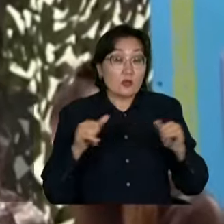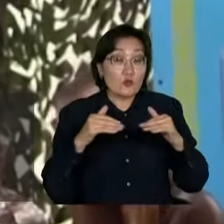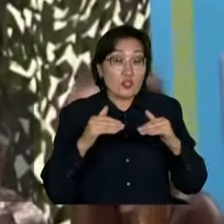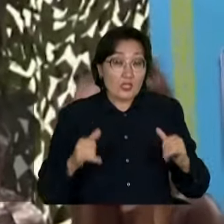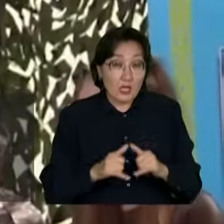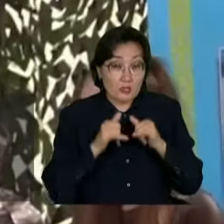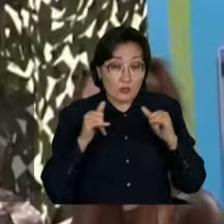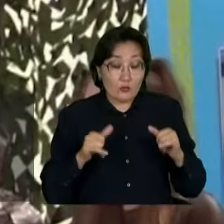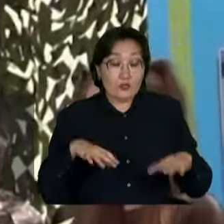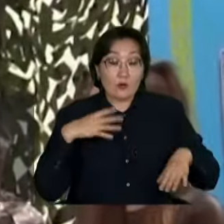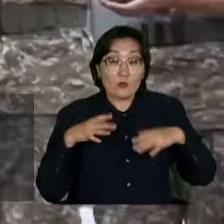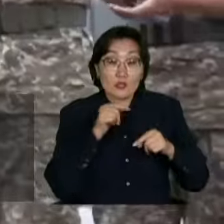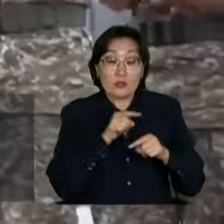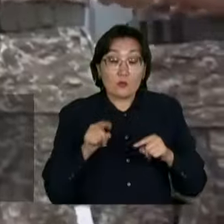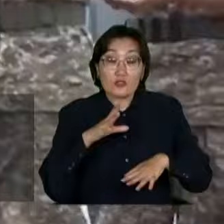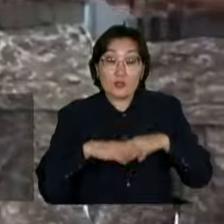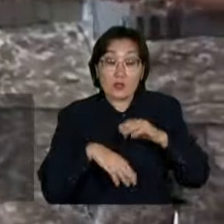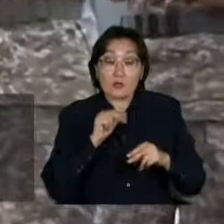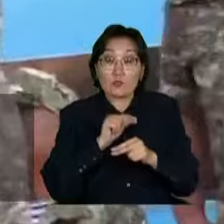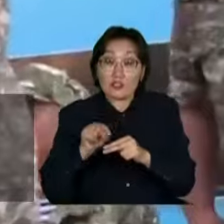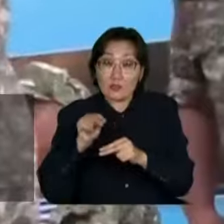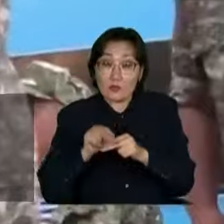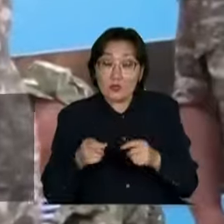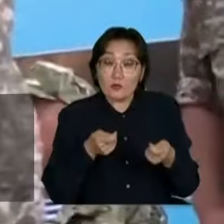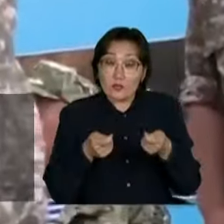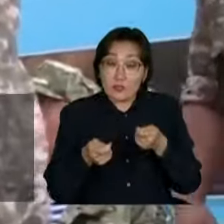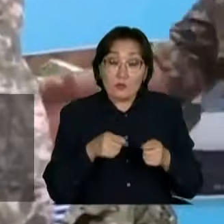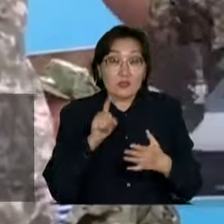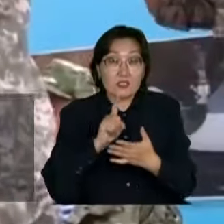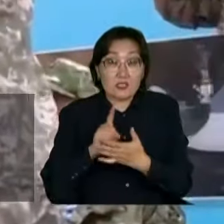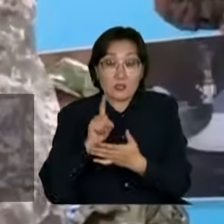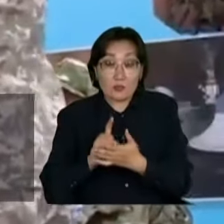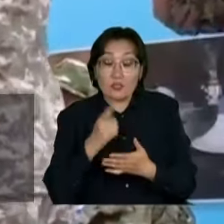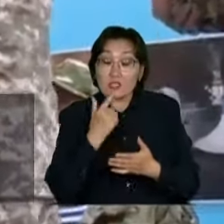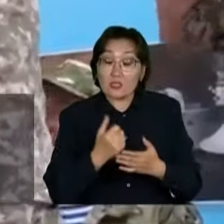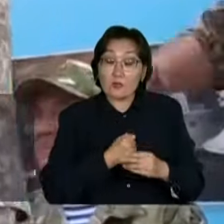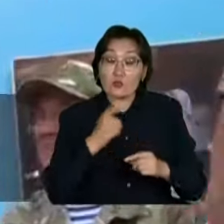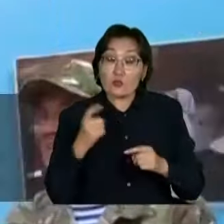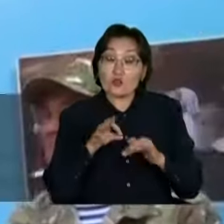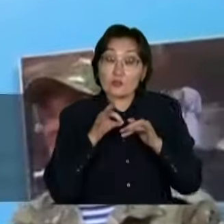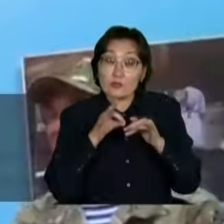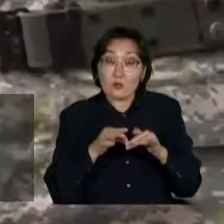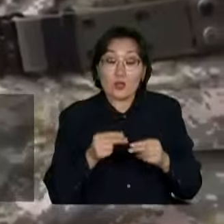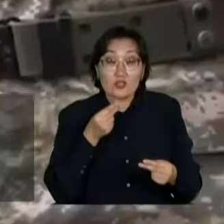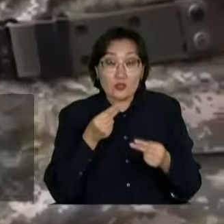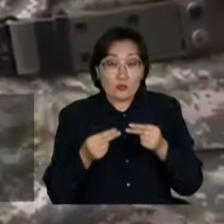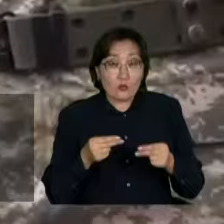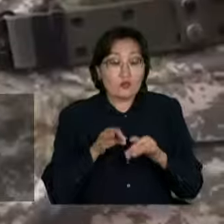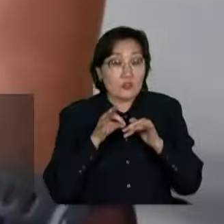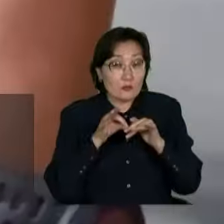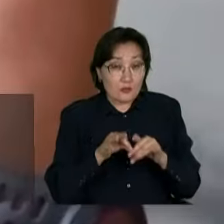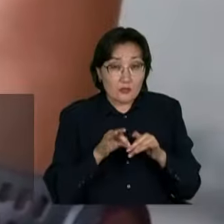арттыру. Дайындық барысында тәжірибелі нұсқаушылардың басшылығымен міндеттілер әскери шаруашылықты жүргізу, тамақтануды